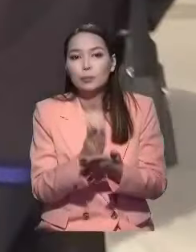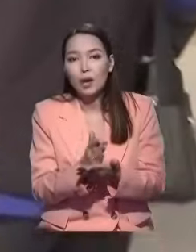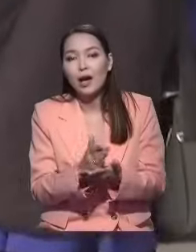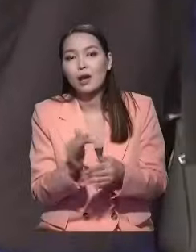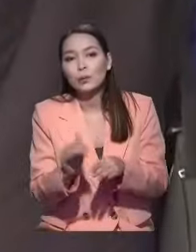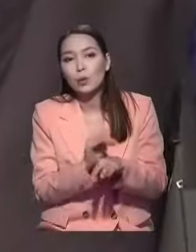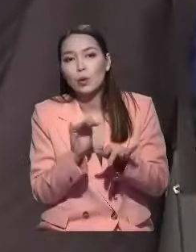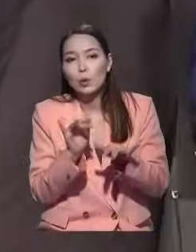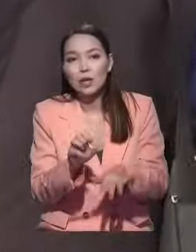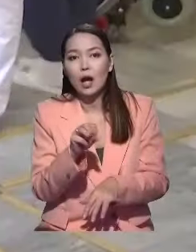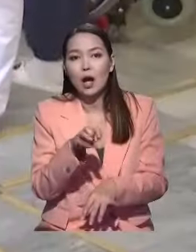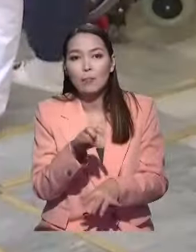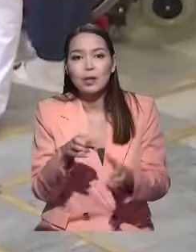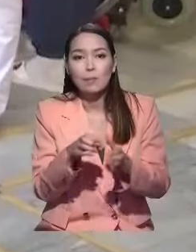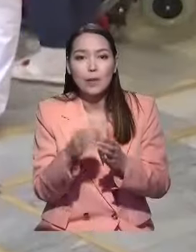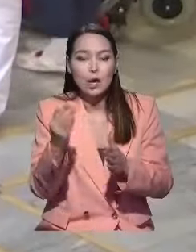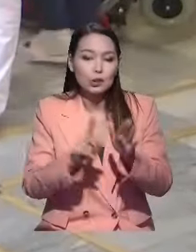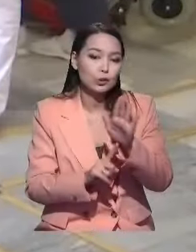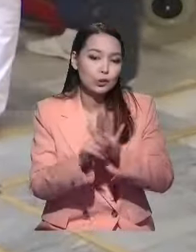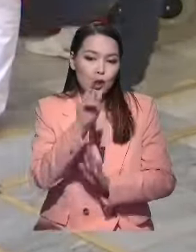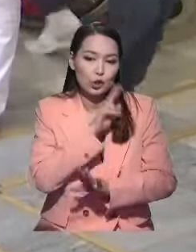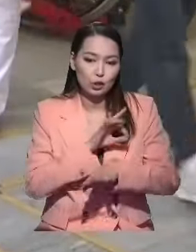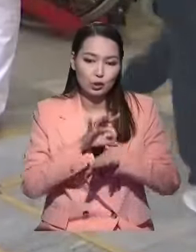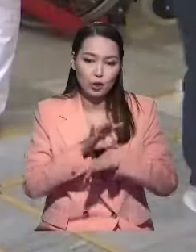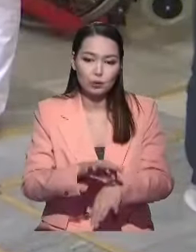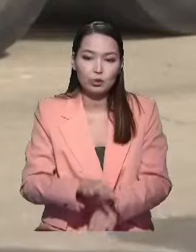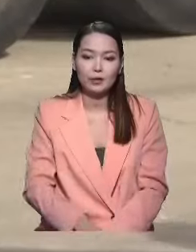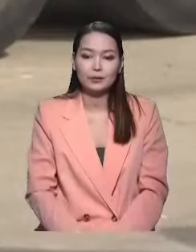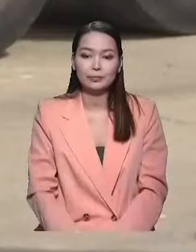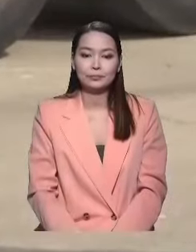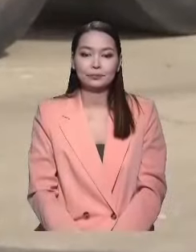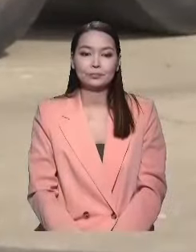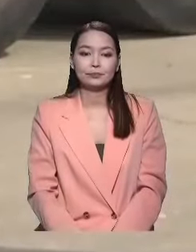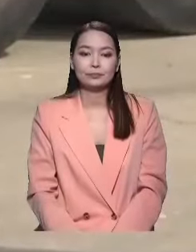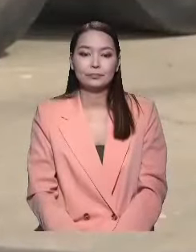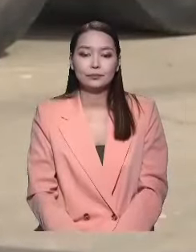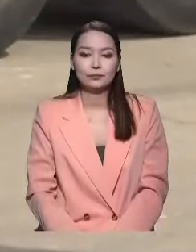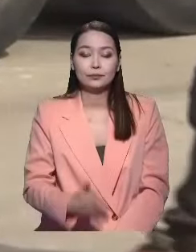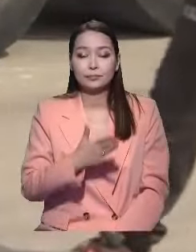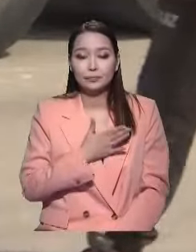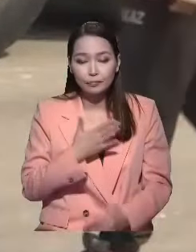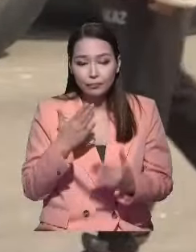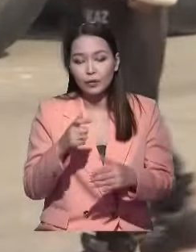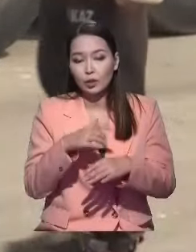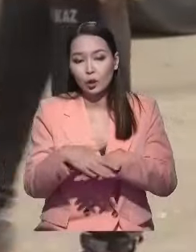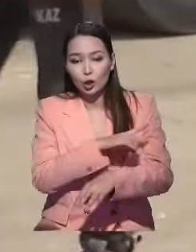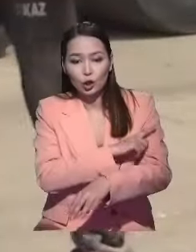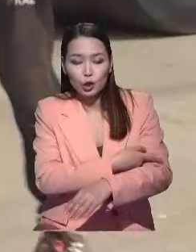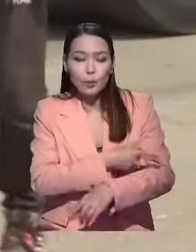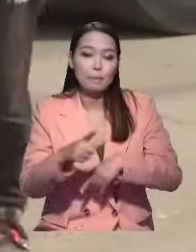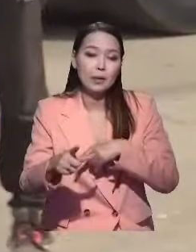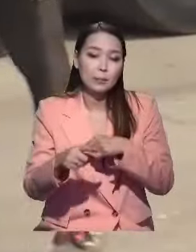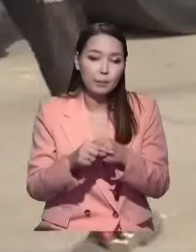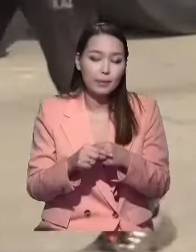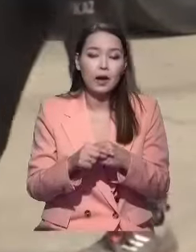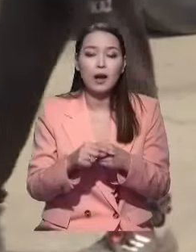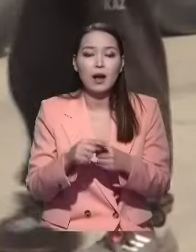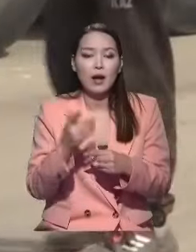іс Аманат партиясының бастамасымен жүзеге асуда. Біздің күшіміз бірлікте, әрқашан бір болсақ,